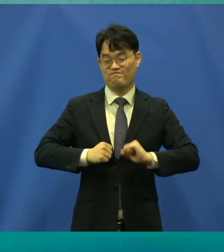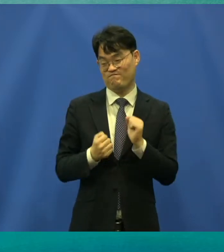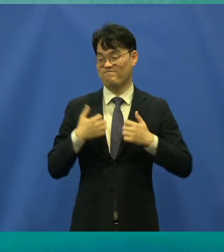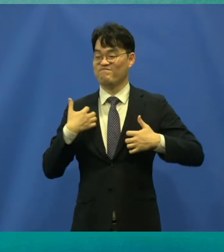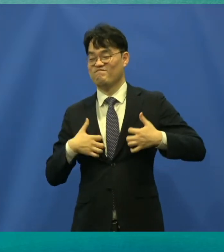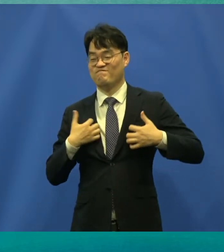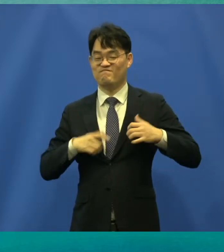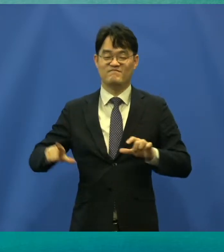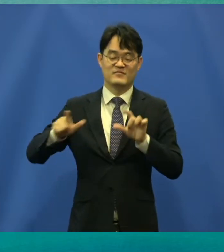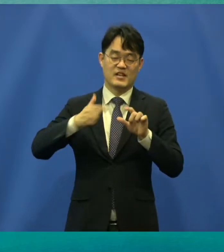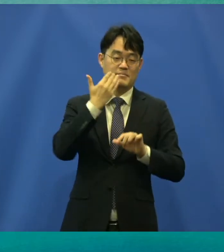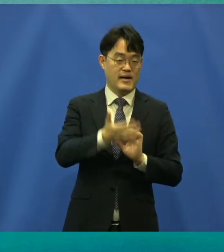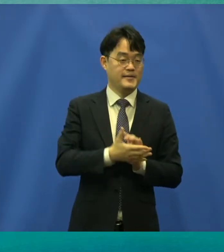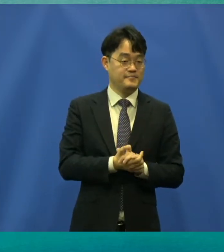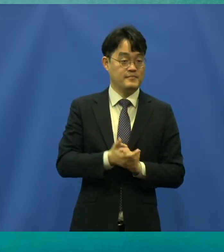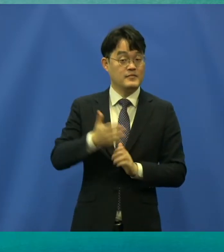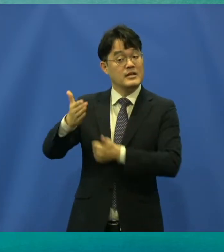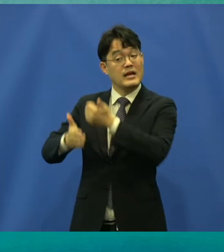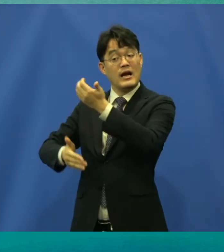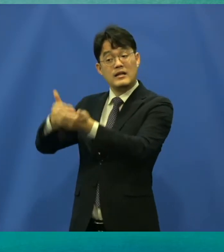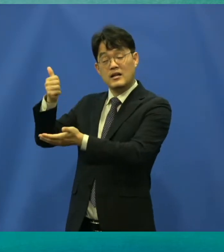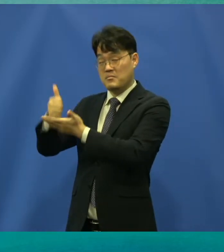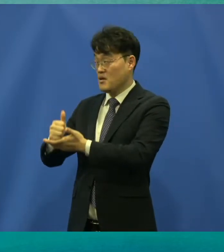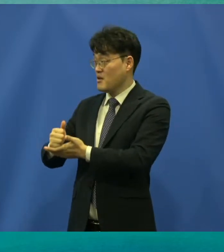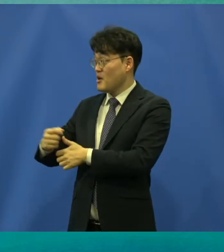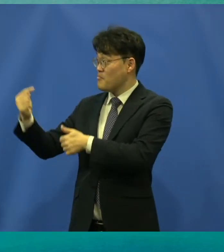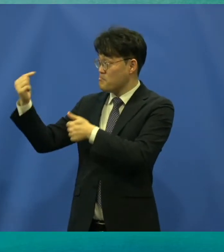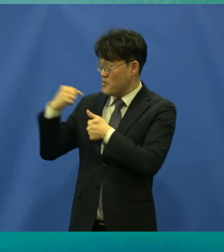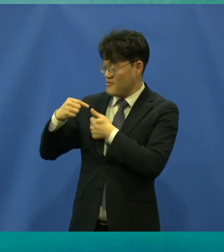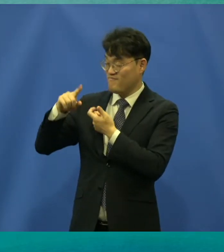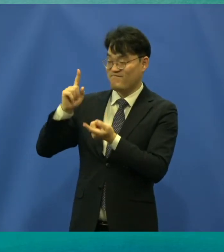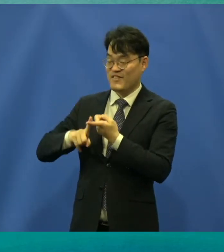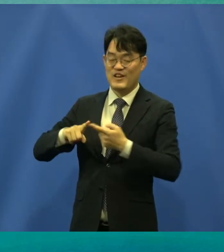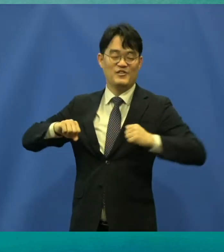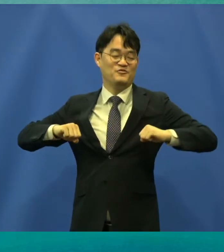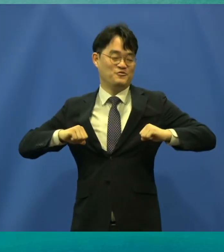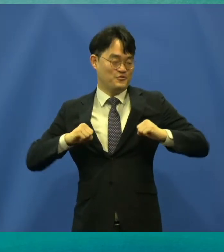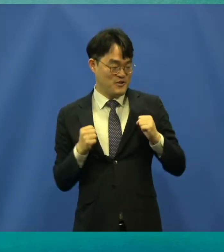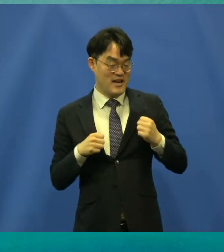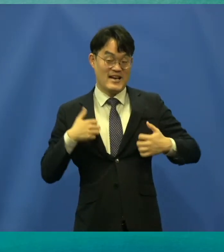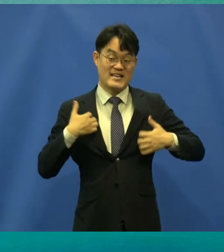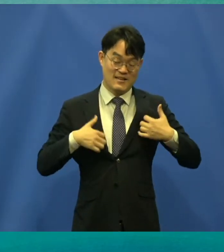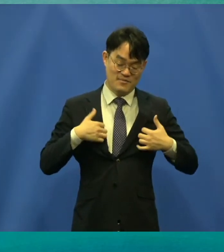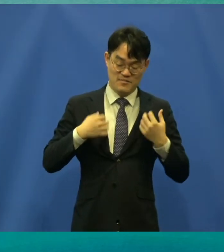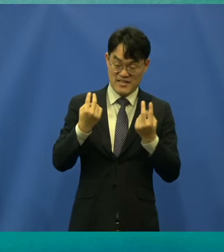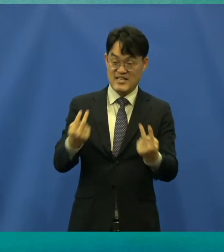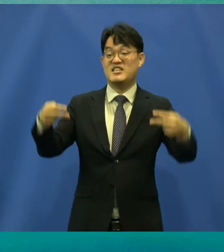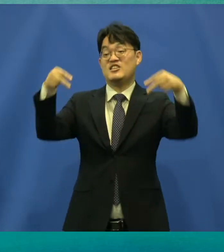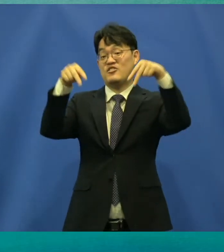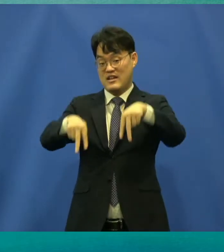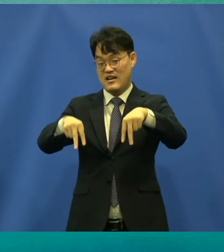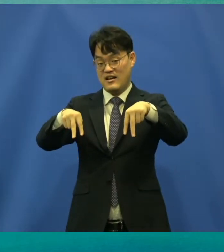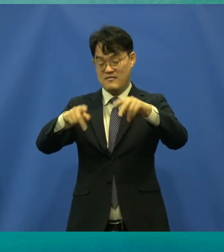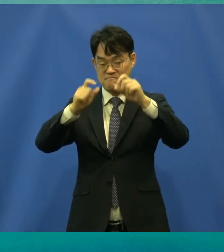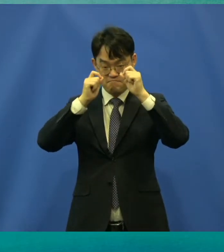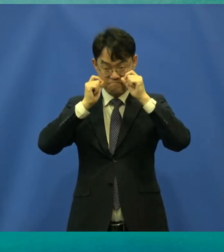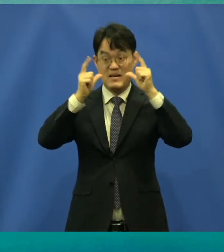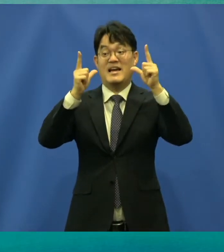하나님이 가라고 하신 그 길, 다시 한번 이 아침에 일어나, 벌떡